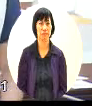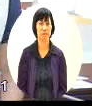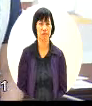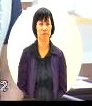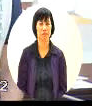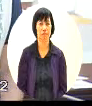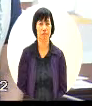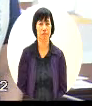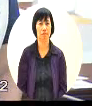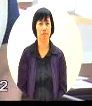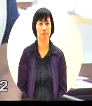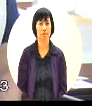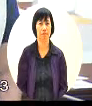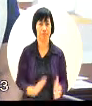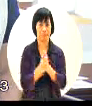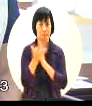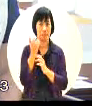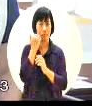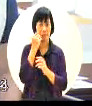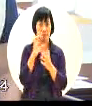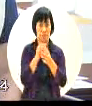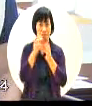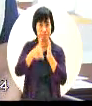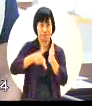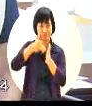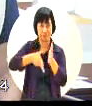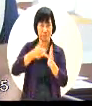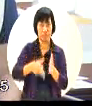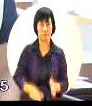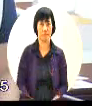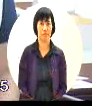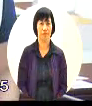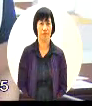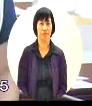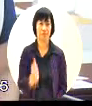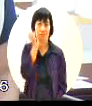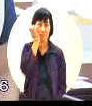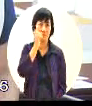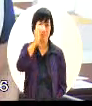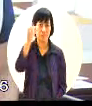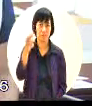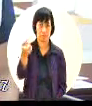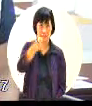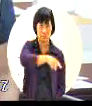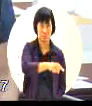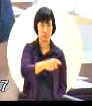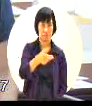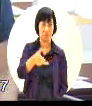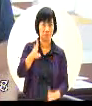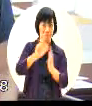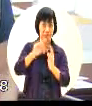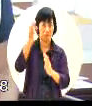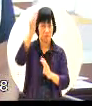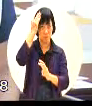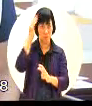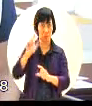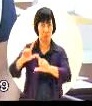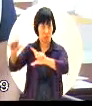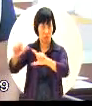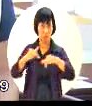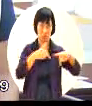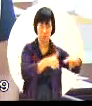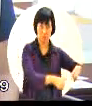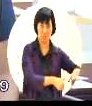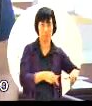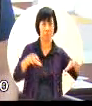咱台铁吼，台铁拢从咱工商。啊，桥头遮吼，分作东西两边，